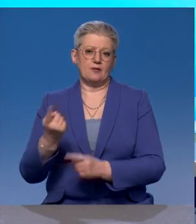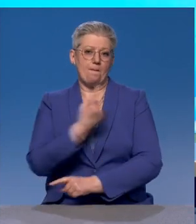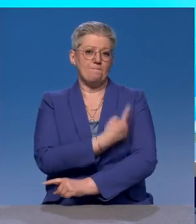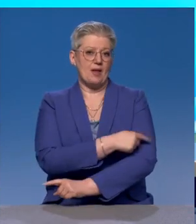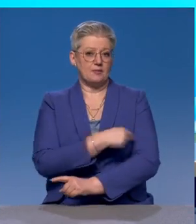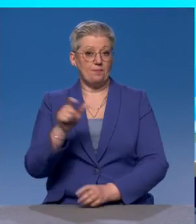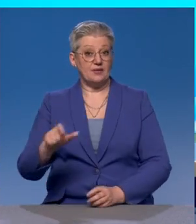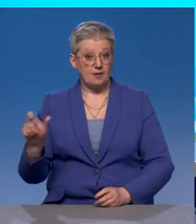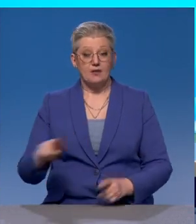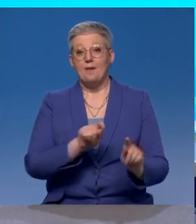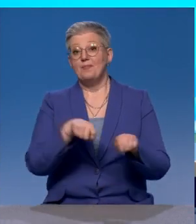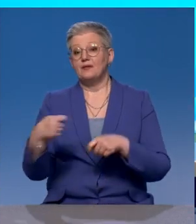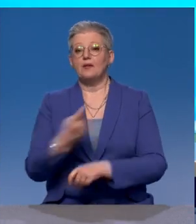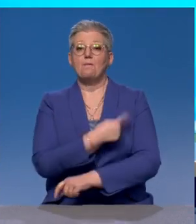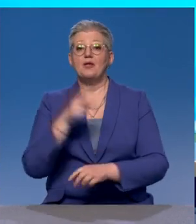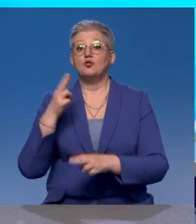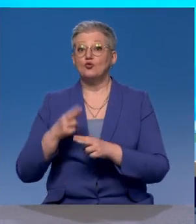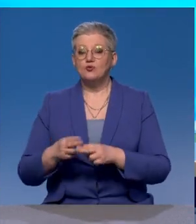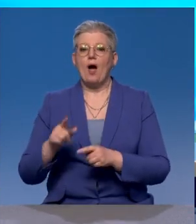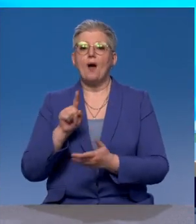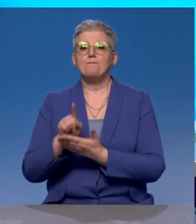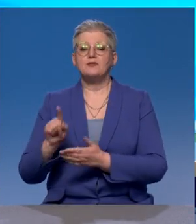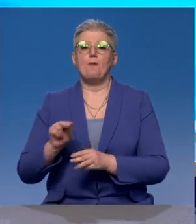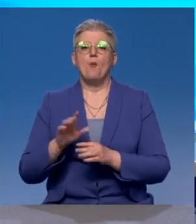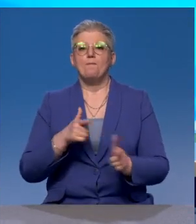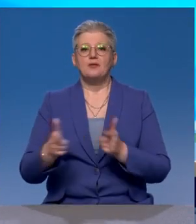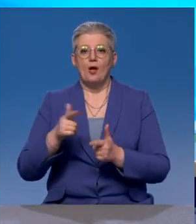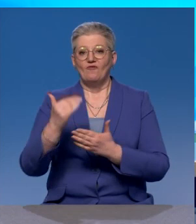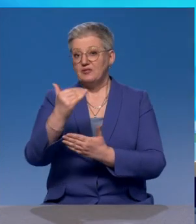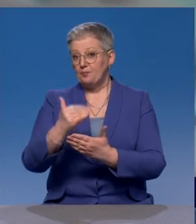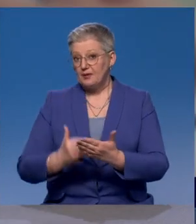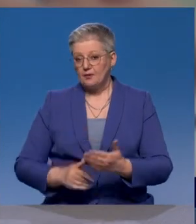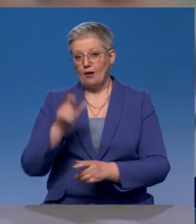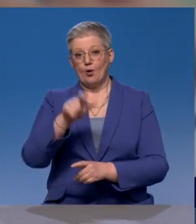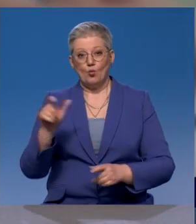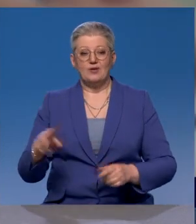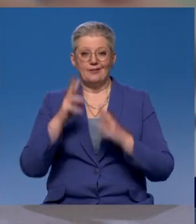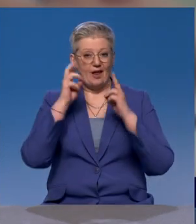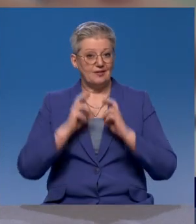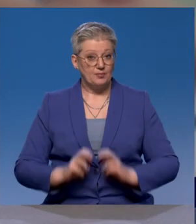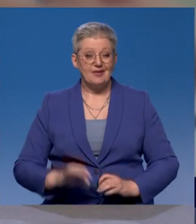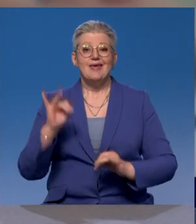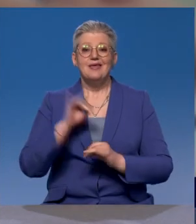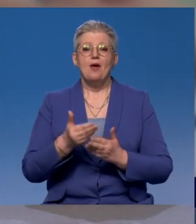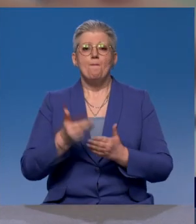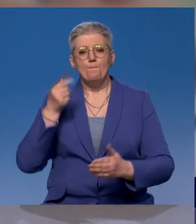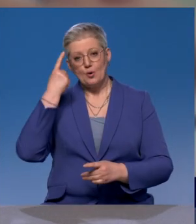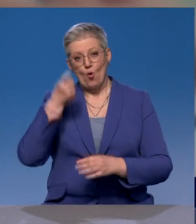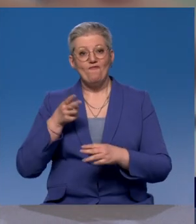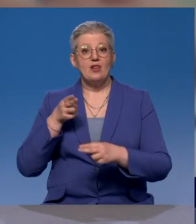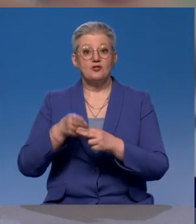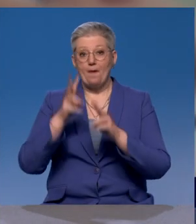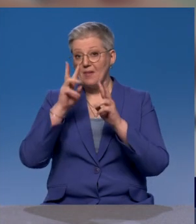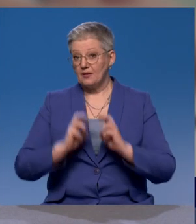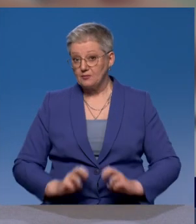о передаче медсестрам обязанностей по подготовке списков граждан для диспансеризации и профилактических медосмотров, а также